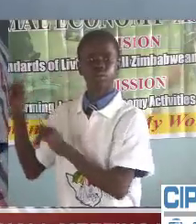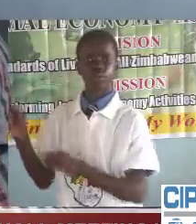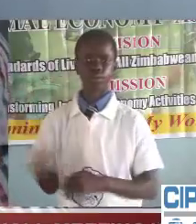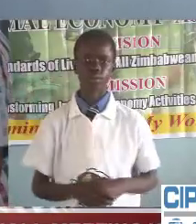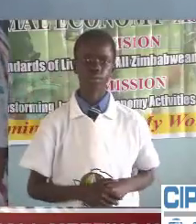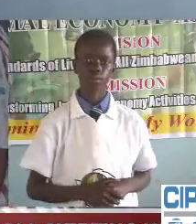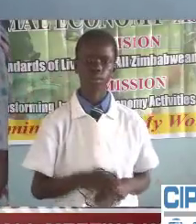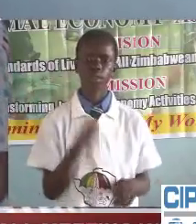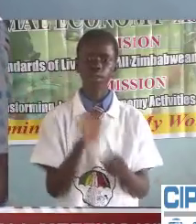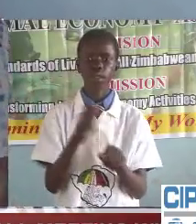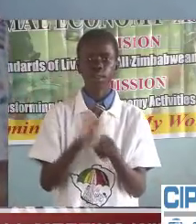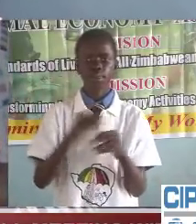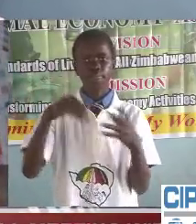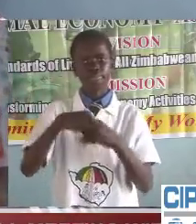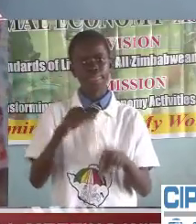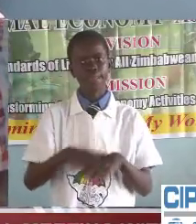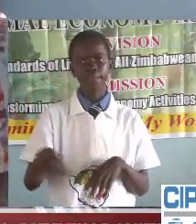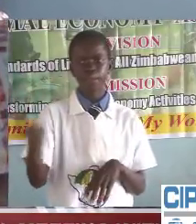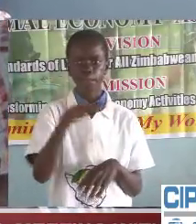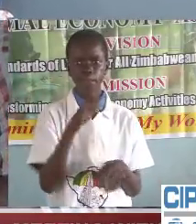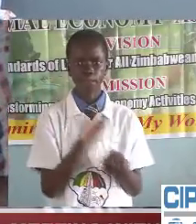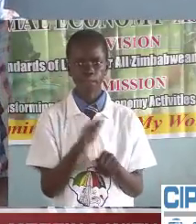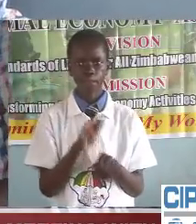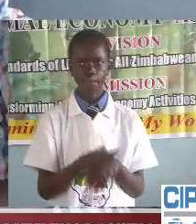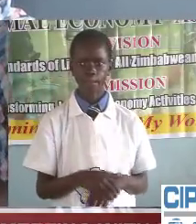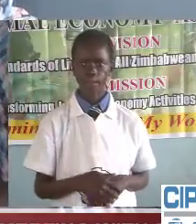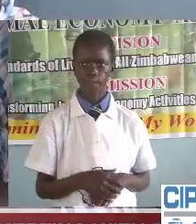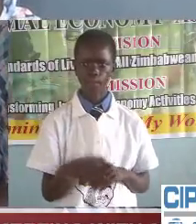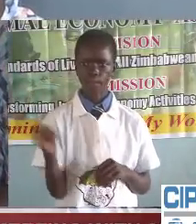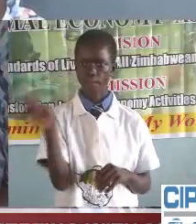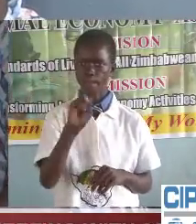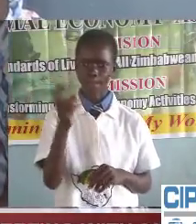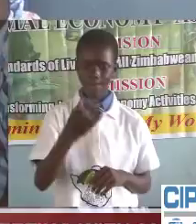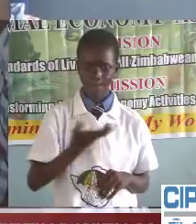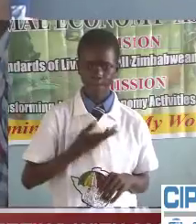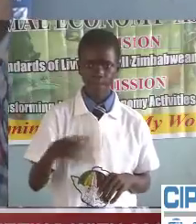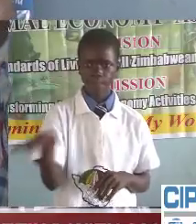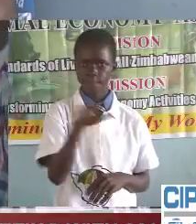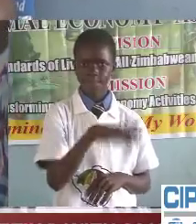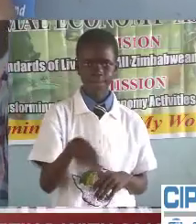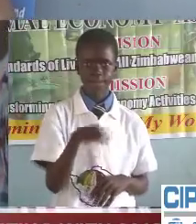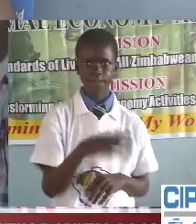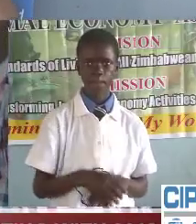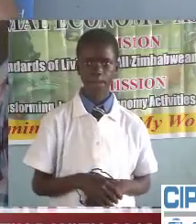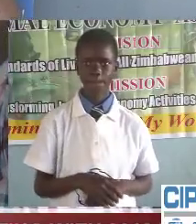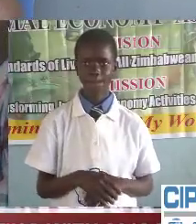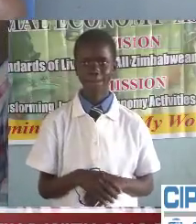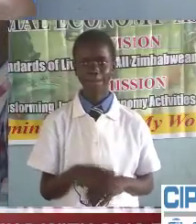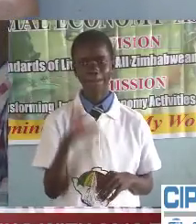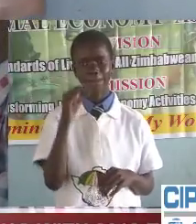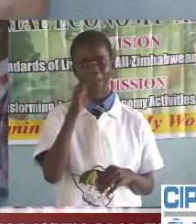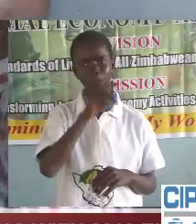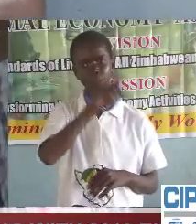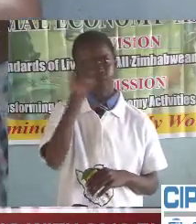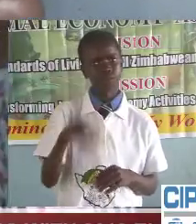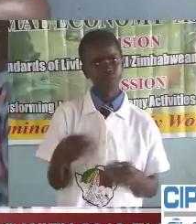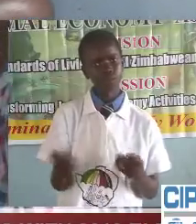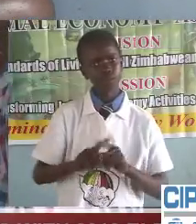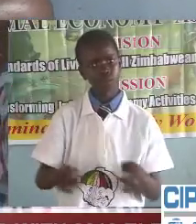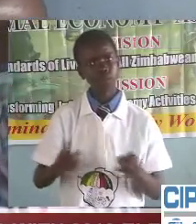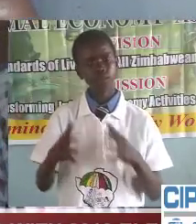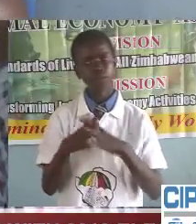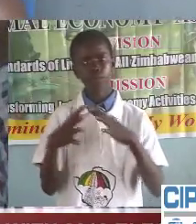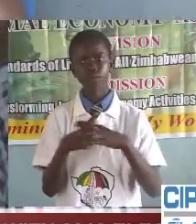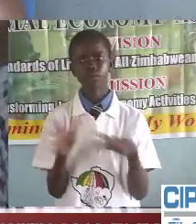vachona vachamirira iri Masvingo urban. Masvingo urban ndimo muno mudhorobha matiri, ndo mune mawards ema-councillors